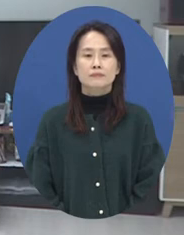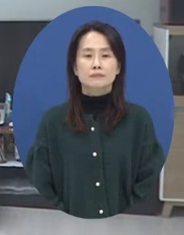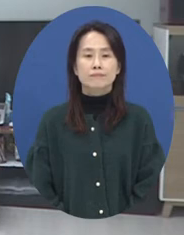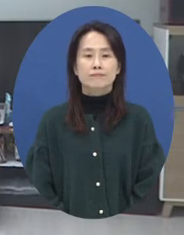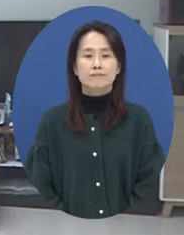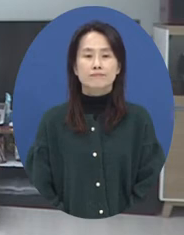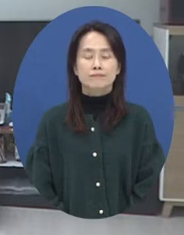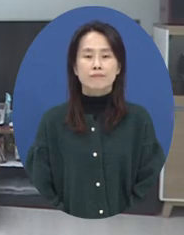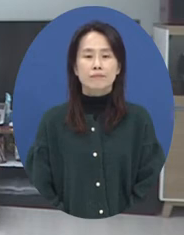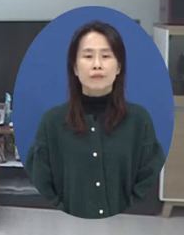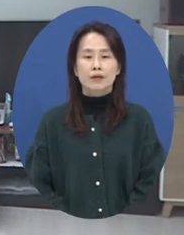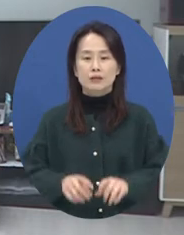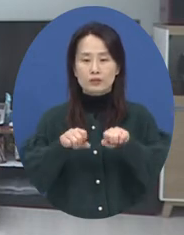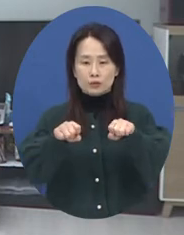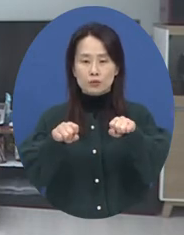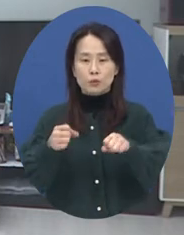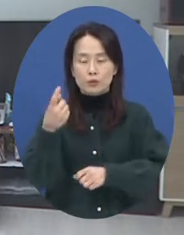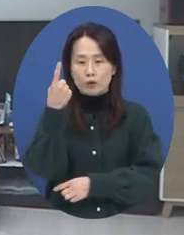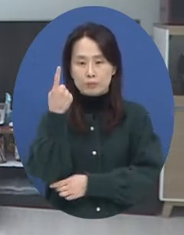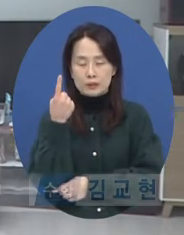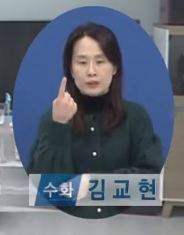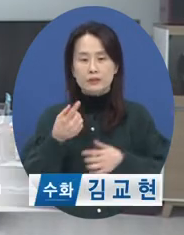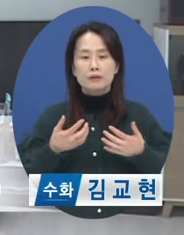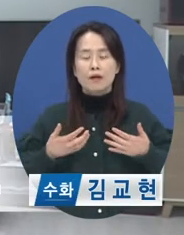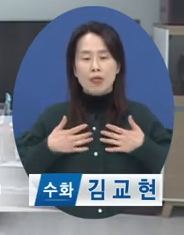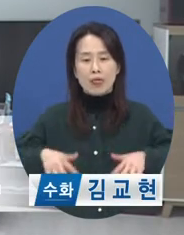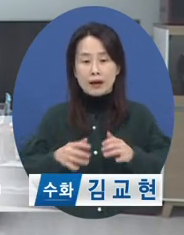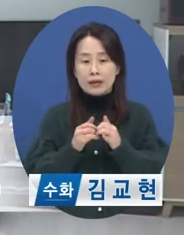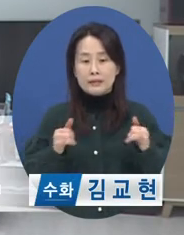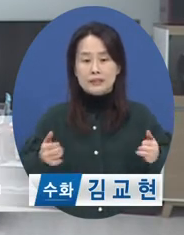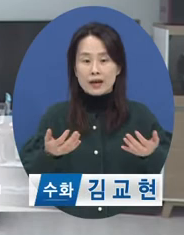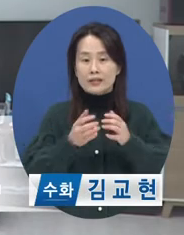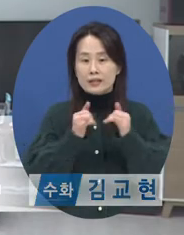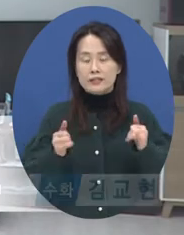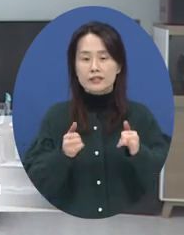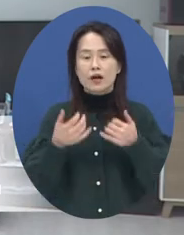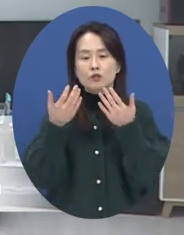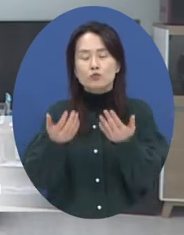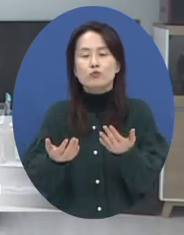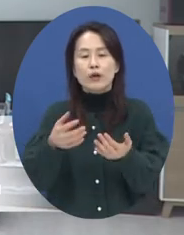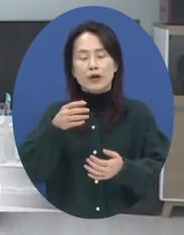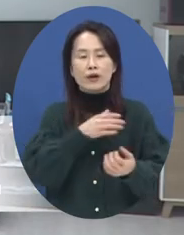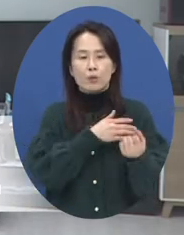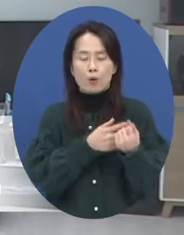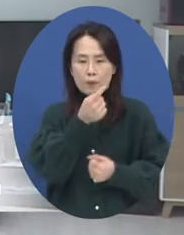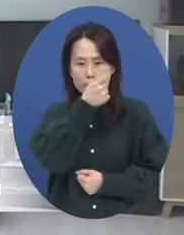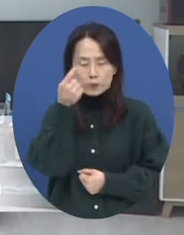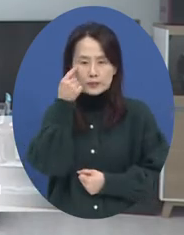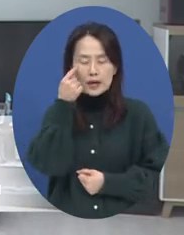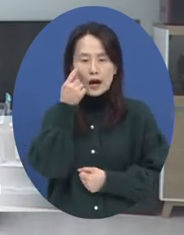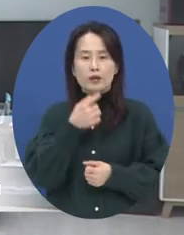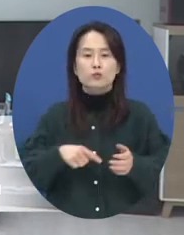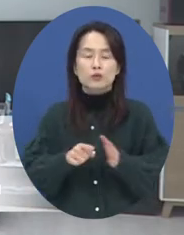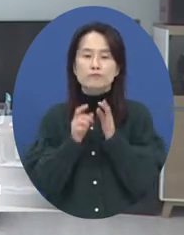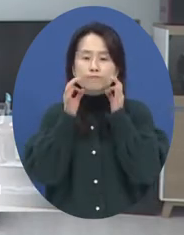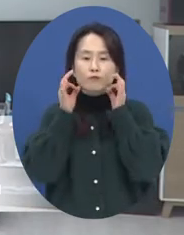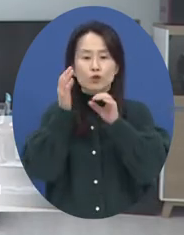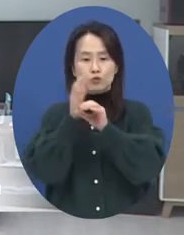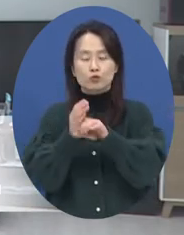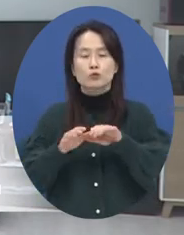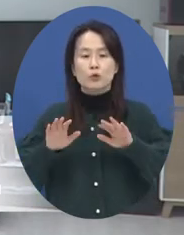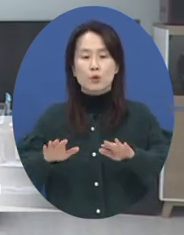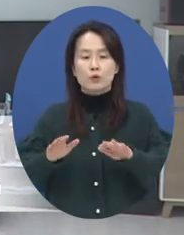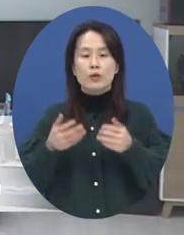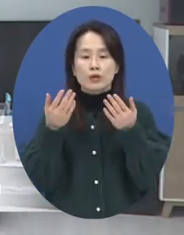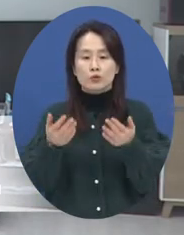경기도는 청소와 경비 등 취향도 동자 에휴 객원 보장에 앞장서고 있는데요 올해는 시 군과 함께 돈의 공공부문